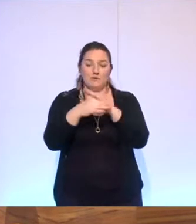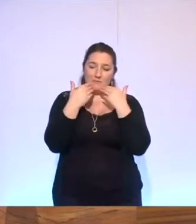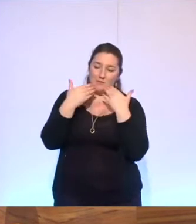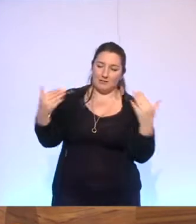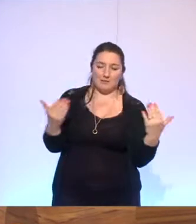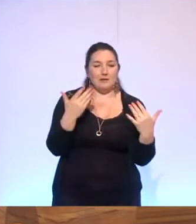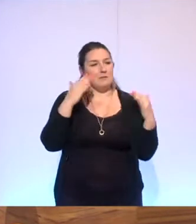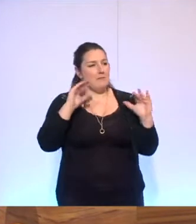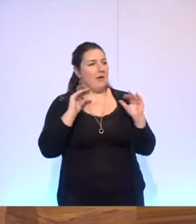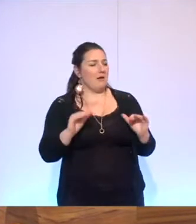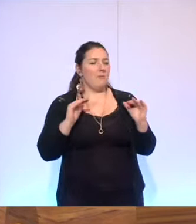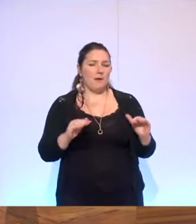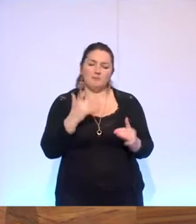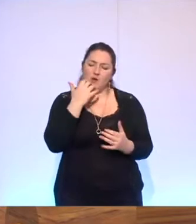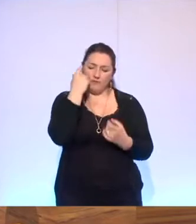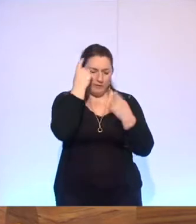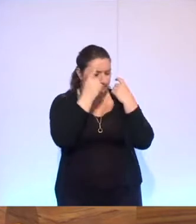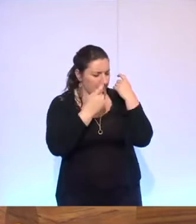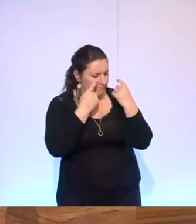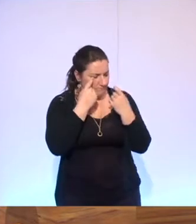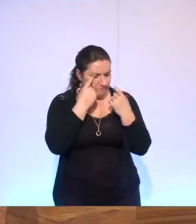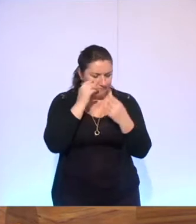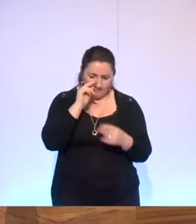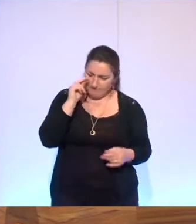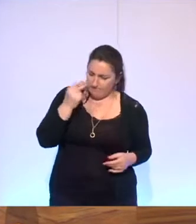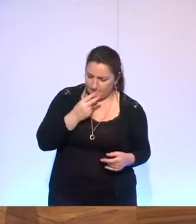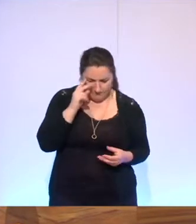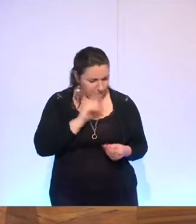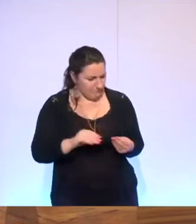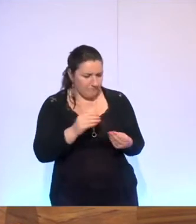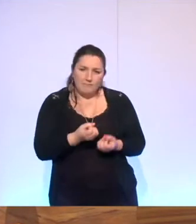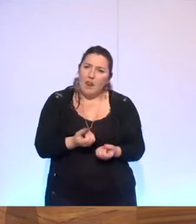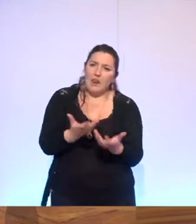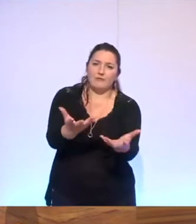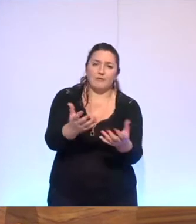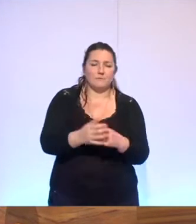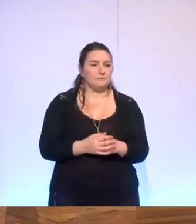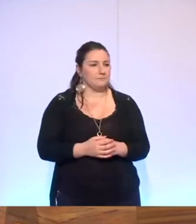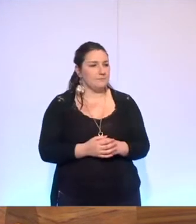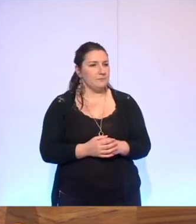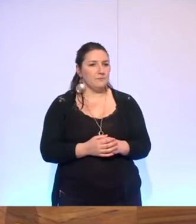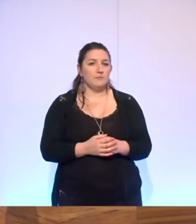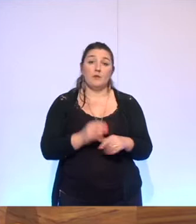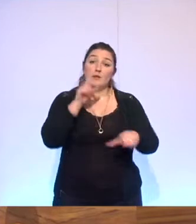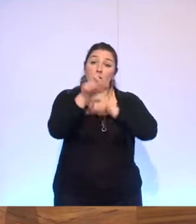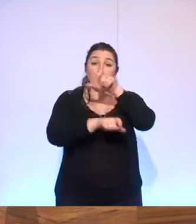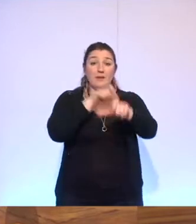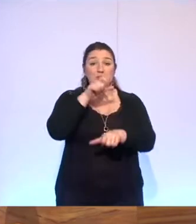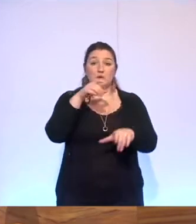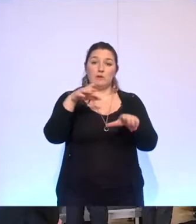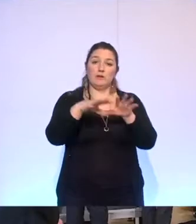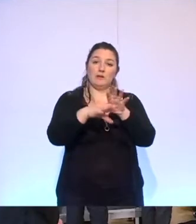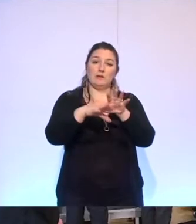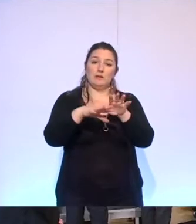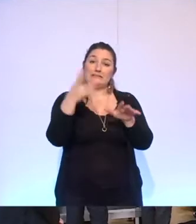réflexions concernant l'état actuel de notre démocratie. Ce sont en effet seulement 50 000 électeurs environ